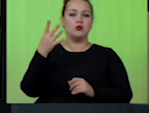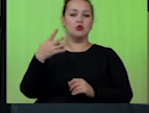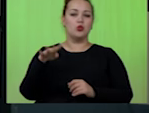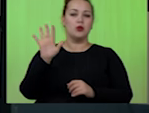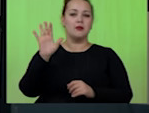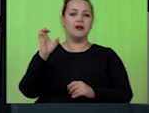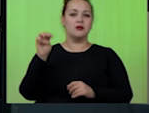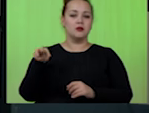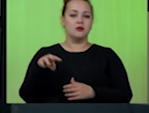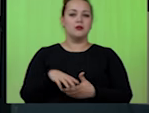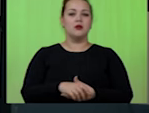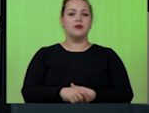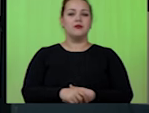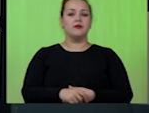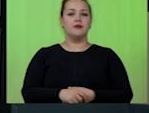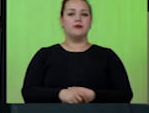45 сантиметров.